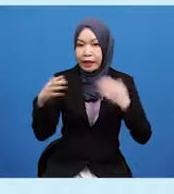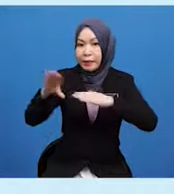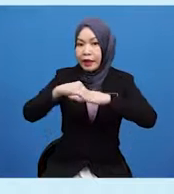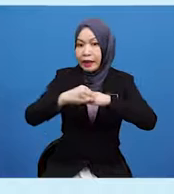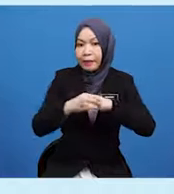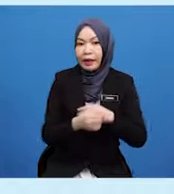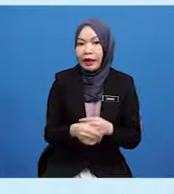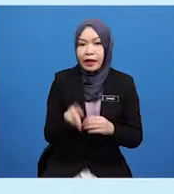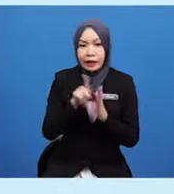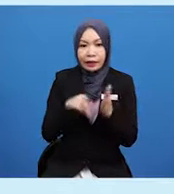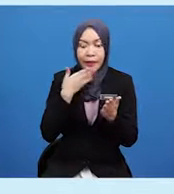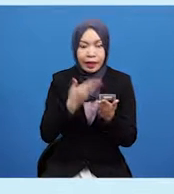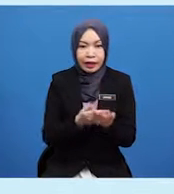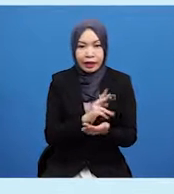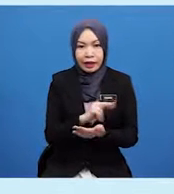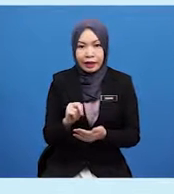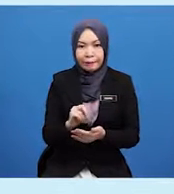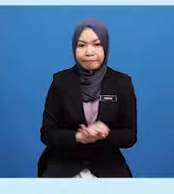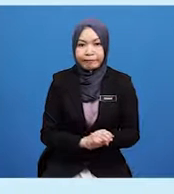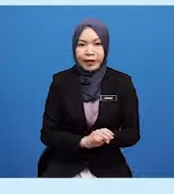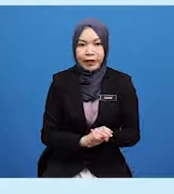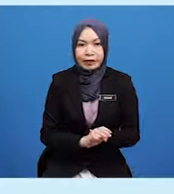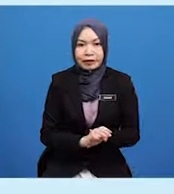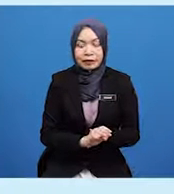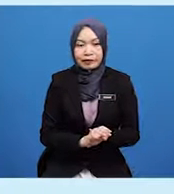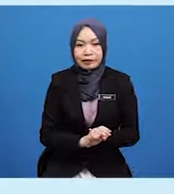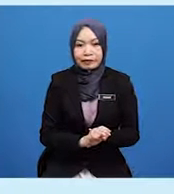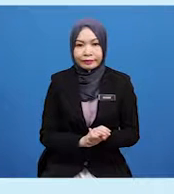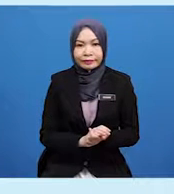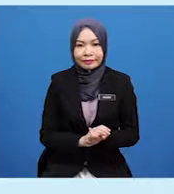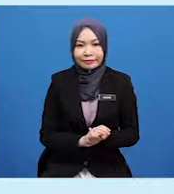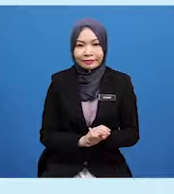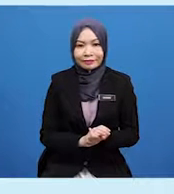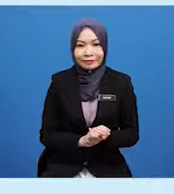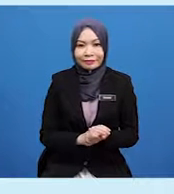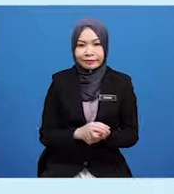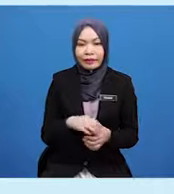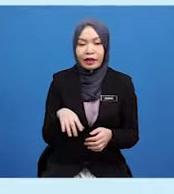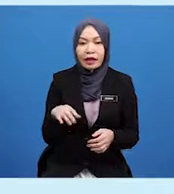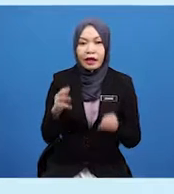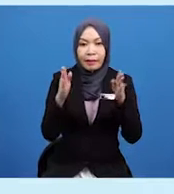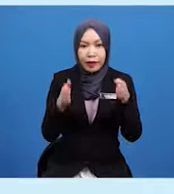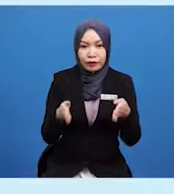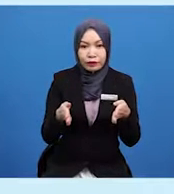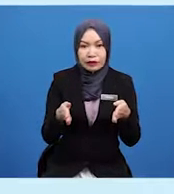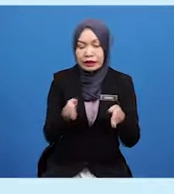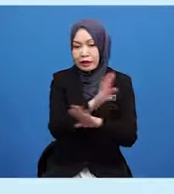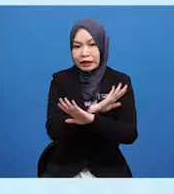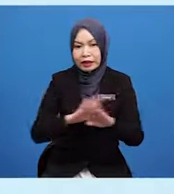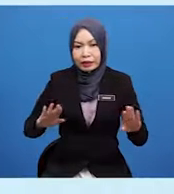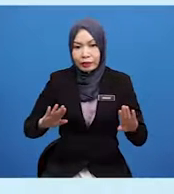dialami pun telah berubah dan tidak terlalu sejuk manusia tidak lagi hanya berburu binatang